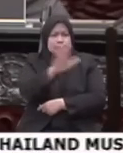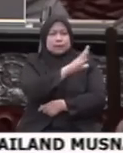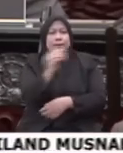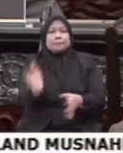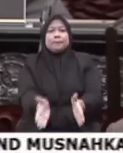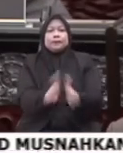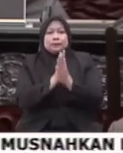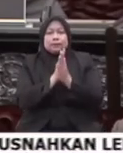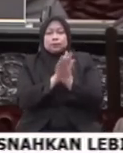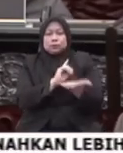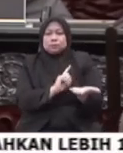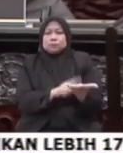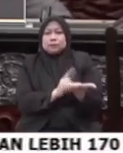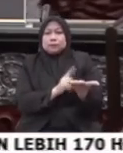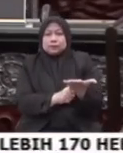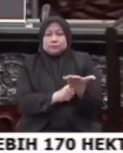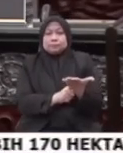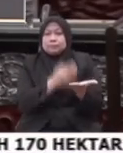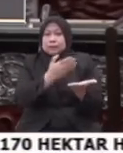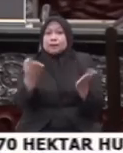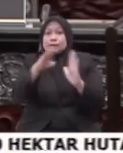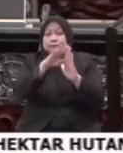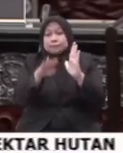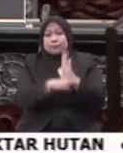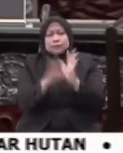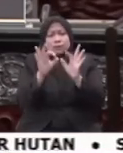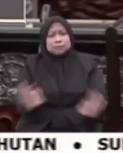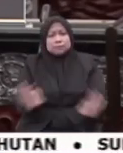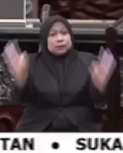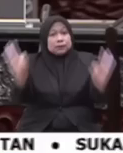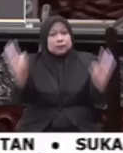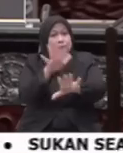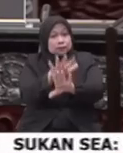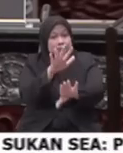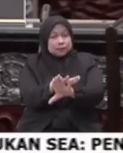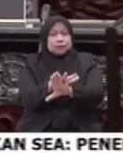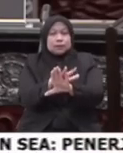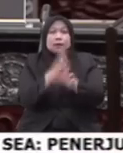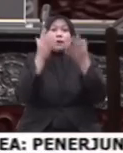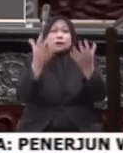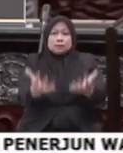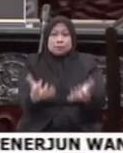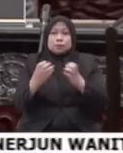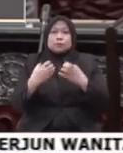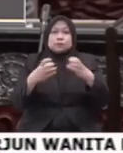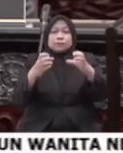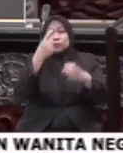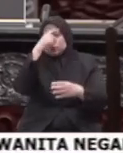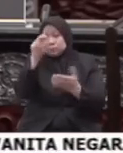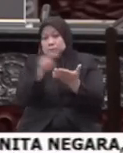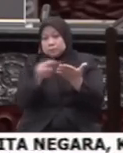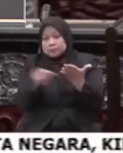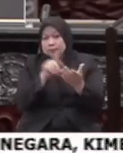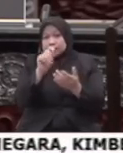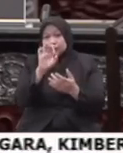meminta kebenaran hendak merundingkan perkara tertentu berkenaan kepentingan orang ramai yang berkehendak disegerakan dengan membaca